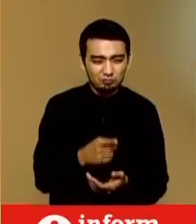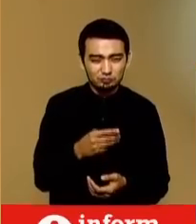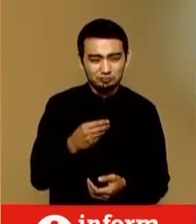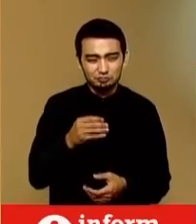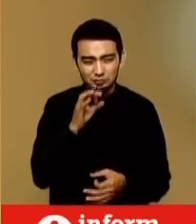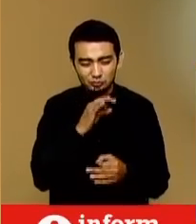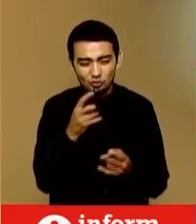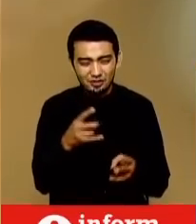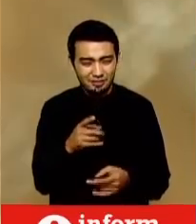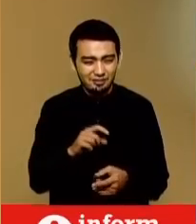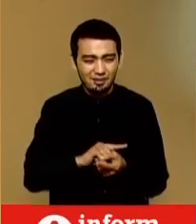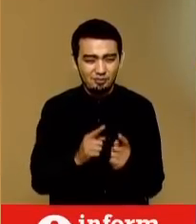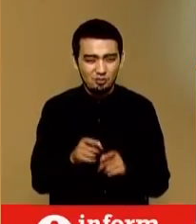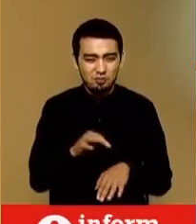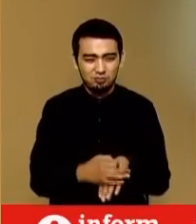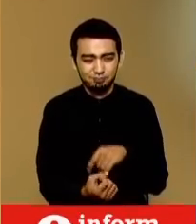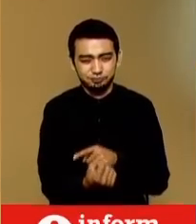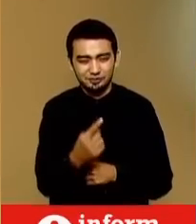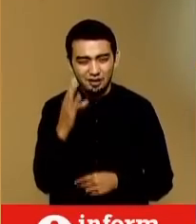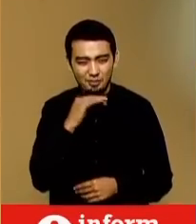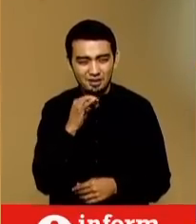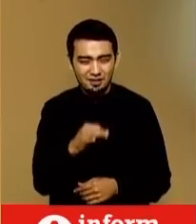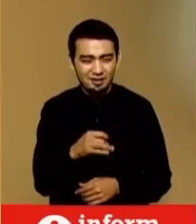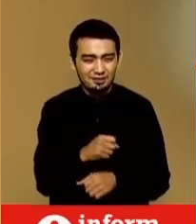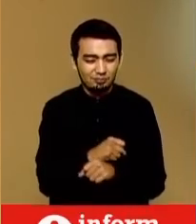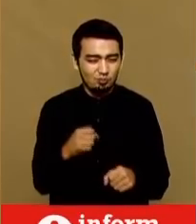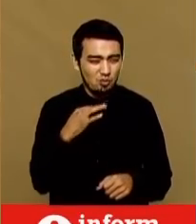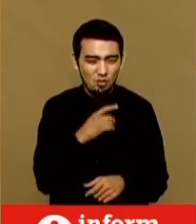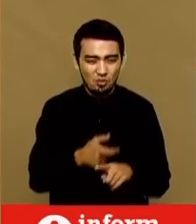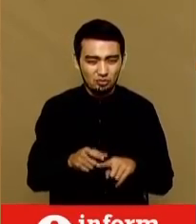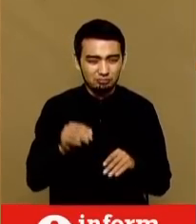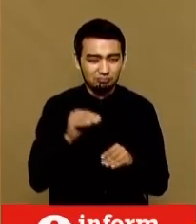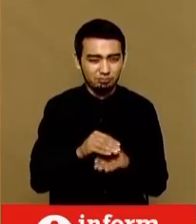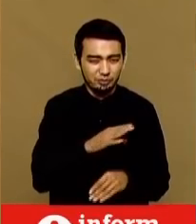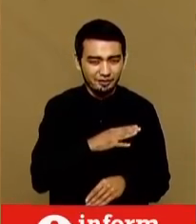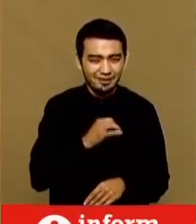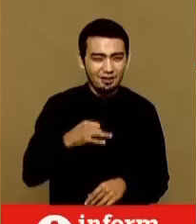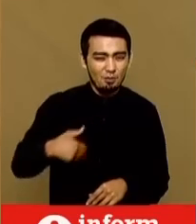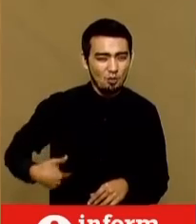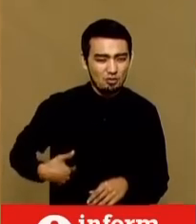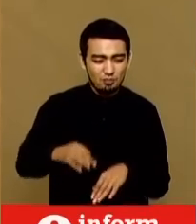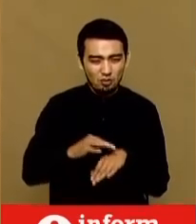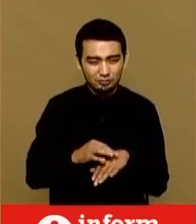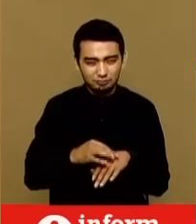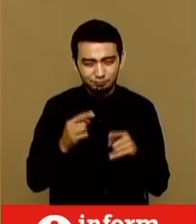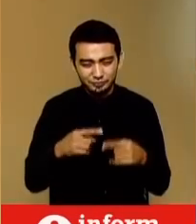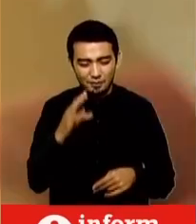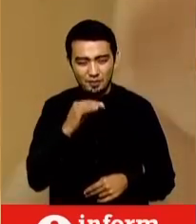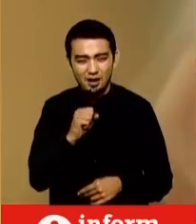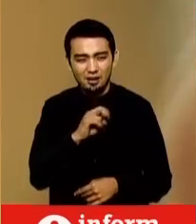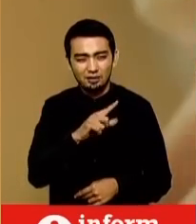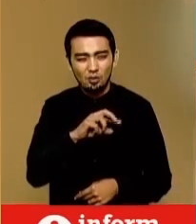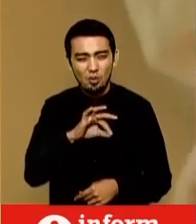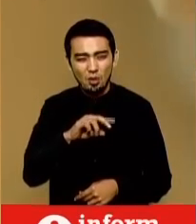Өйткені кейбір биологиялық қоспаларда дәрумендердің көлемі шектен тыс болуы мүмкін. Оның соңы бауырдың жұмысына әсер етіп, тіпті онкологиялық аурулардың